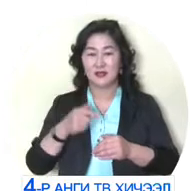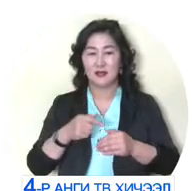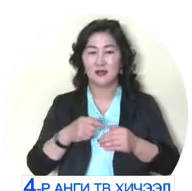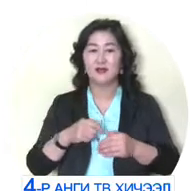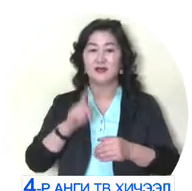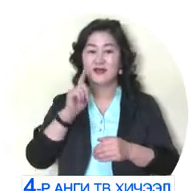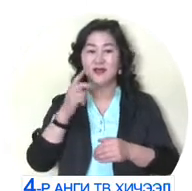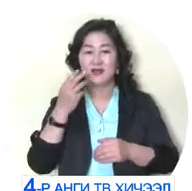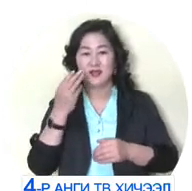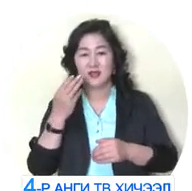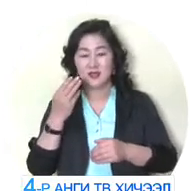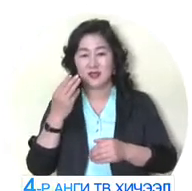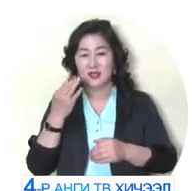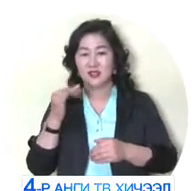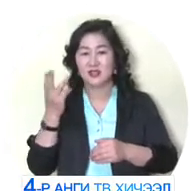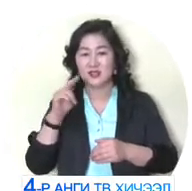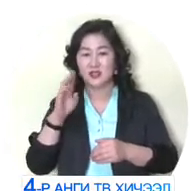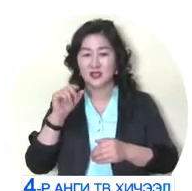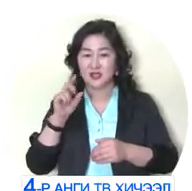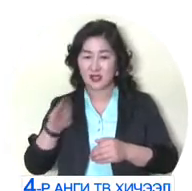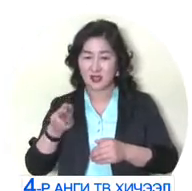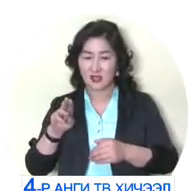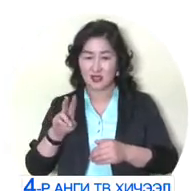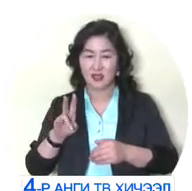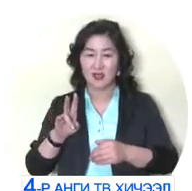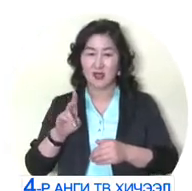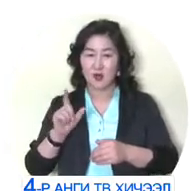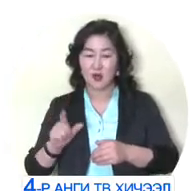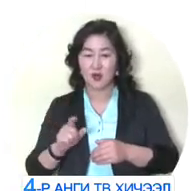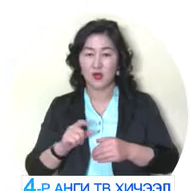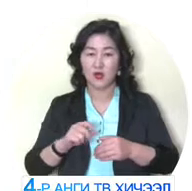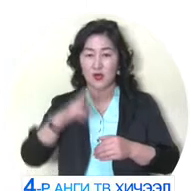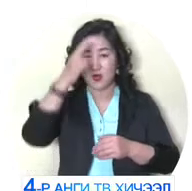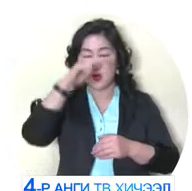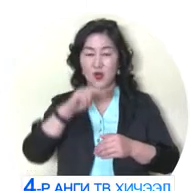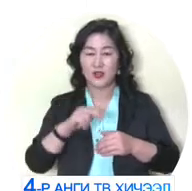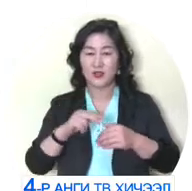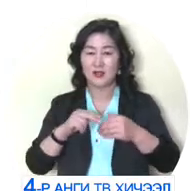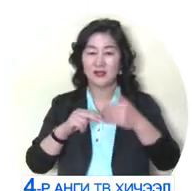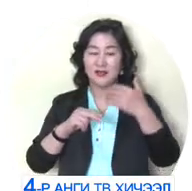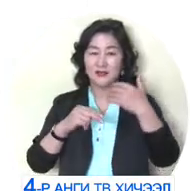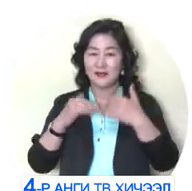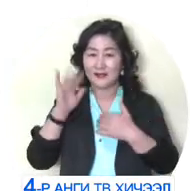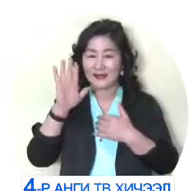Нэг шийдтэн хүүд 5 дэлбээтэй хүсэл биелүүлэгч цэцэг өгчээ.